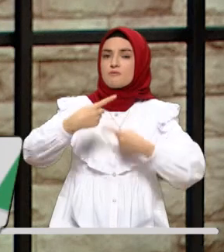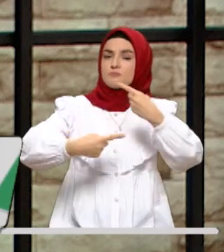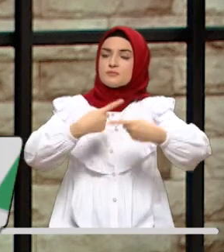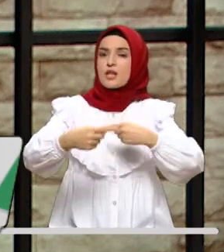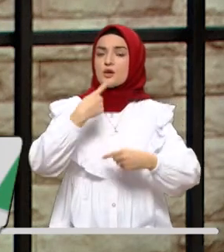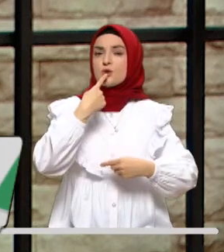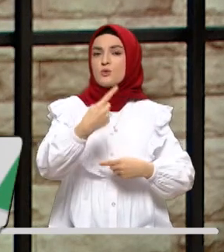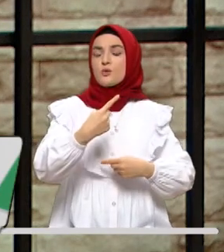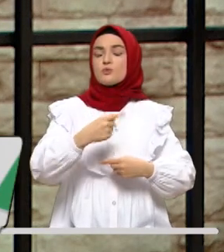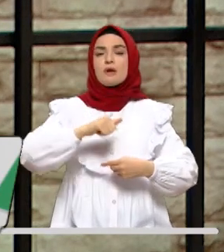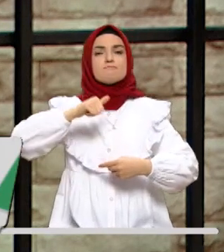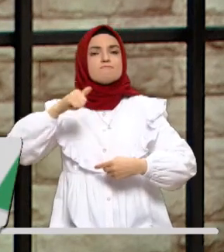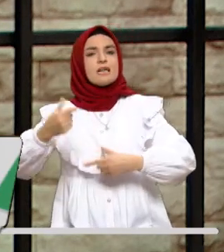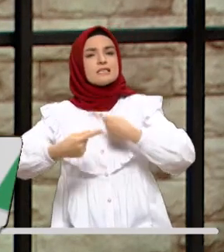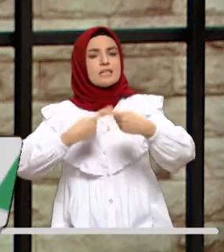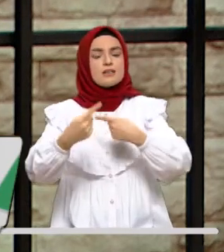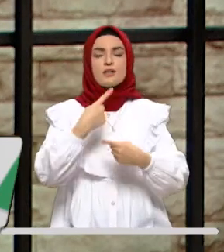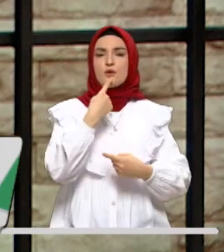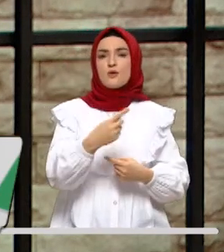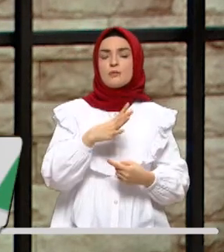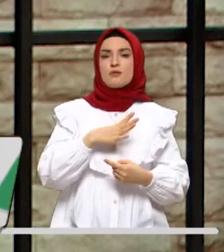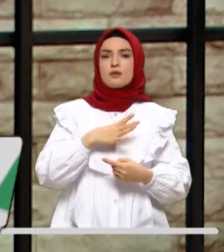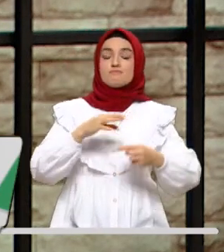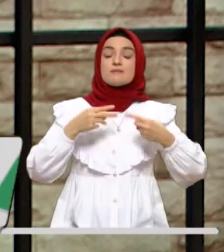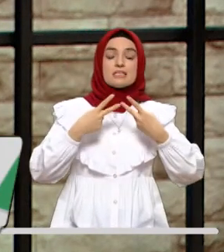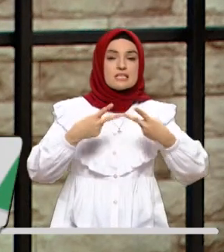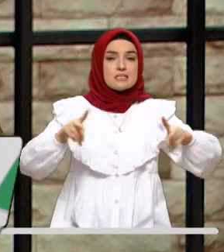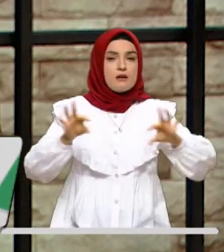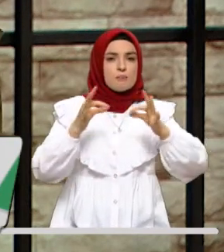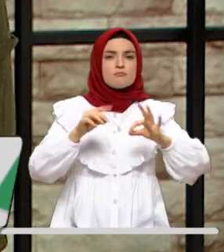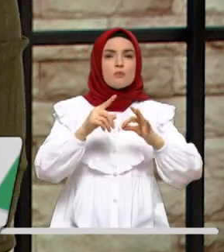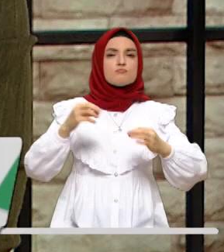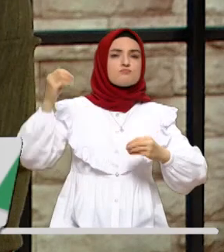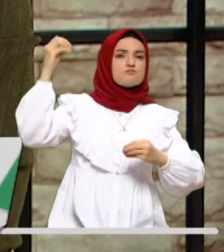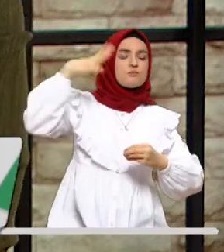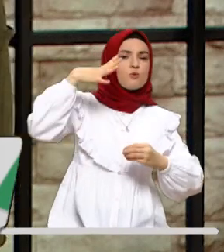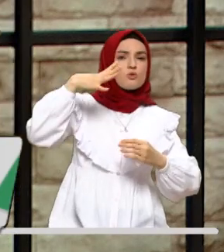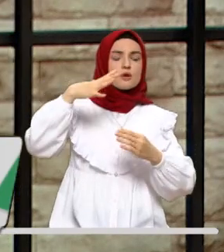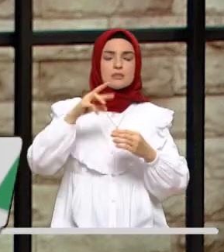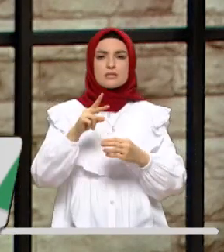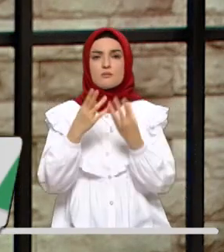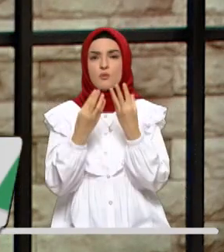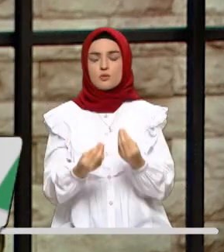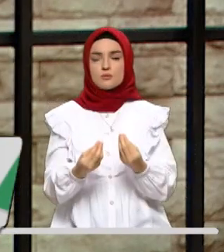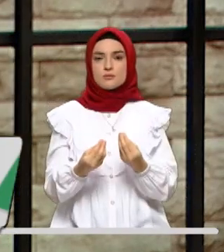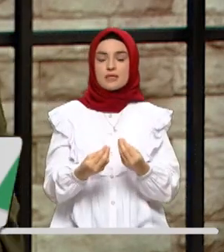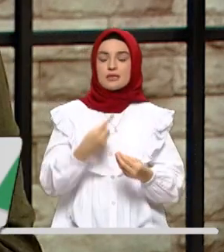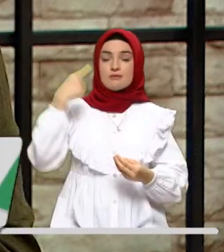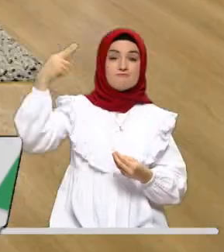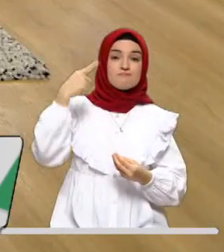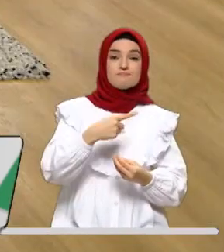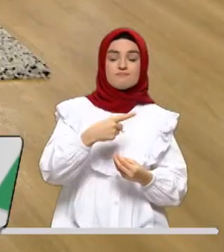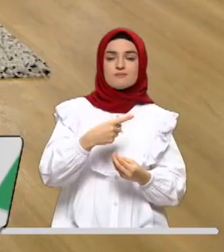söylüyor, yarınki nesle de söylüyor. İstiklal Marşı bir gök gürlemesidir. Bakın İknur Hanım, destan